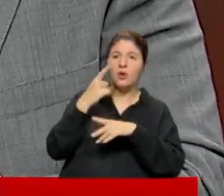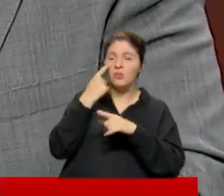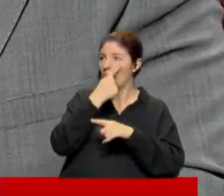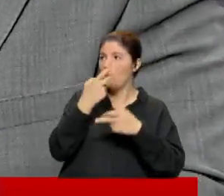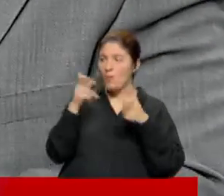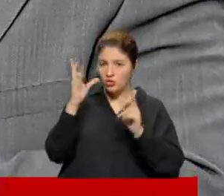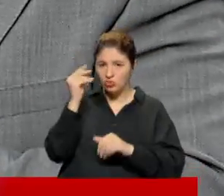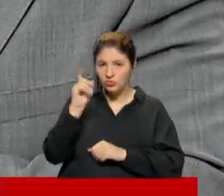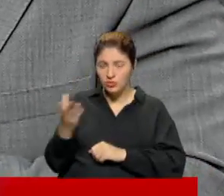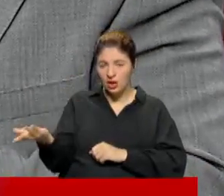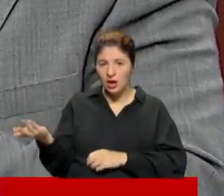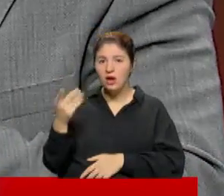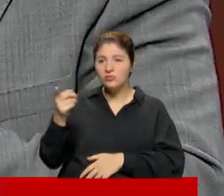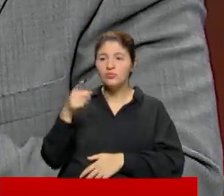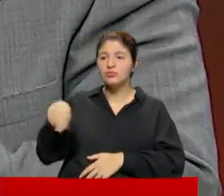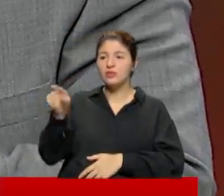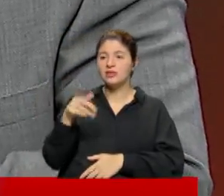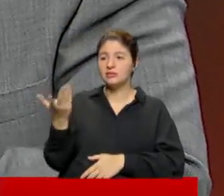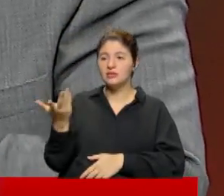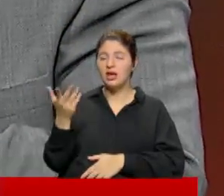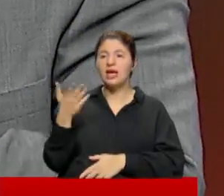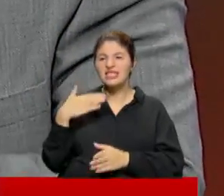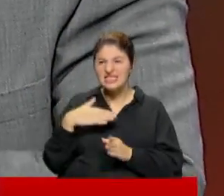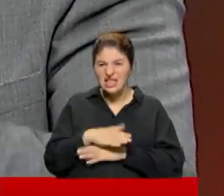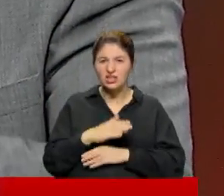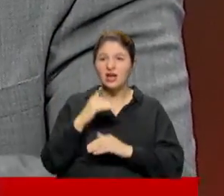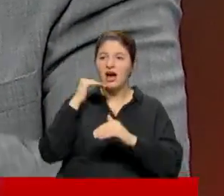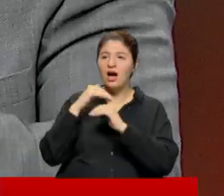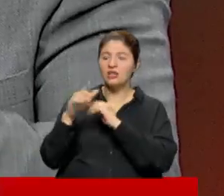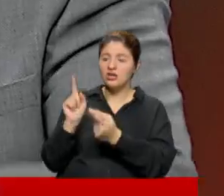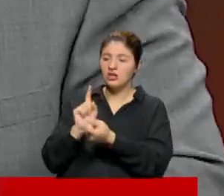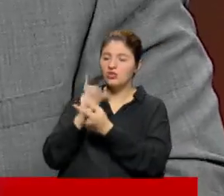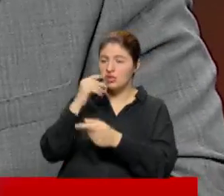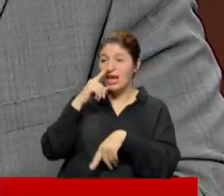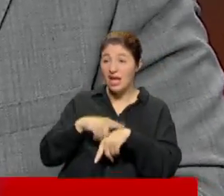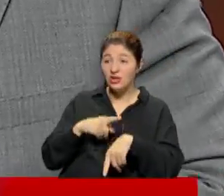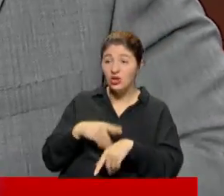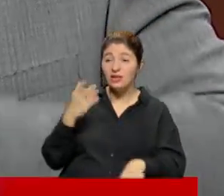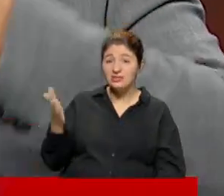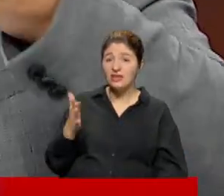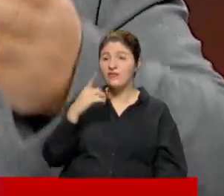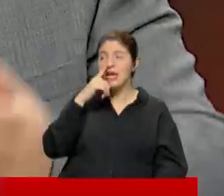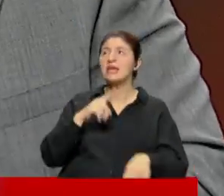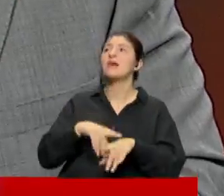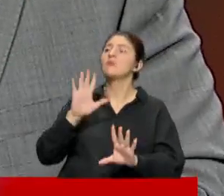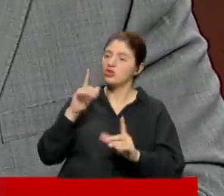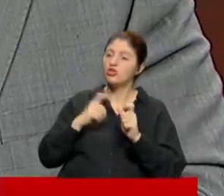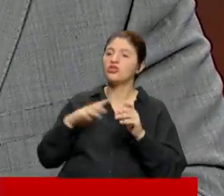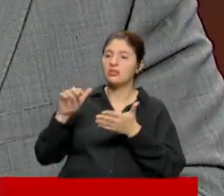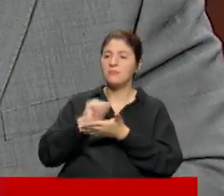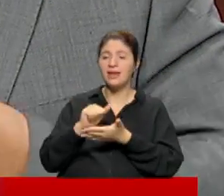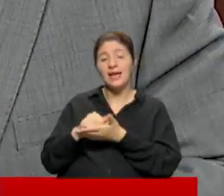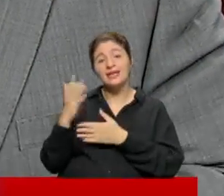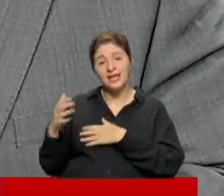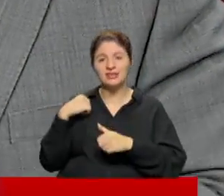mu ya Dolayısıyla bunların hakikaten halkta karşılığı olduğuna inanıyorlarsa ve İnanmıyorlar İsa sosyal medyaya